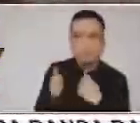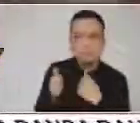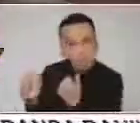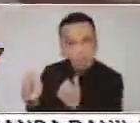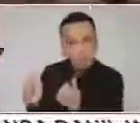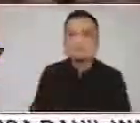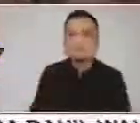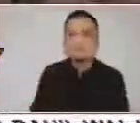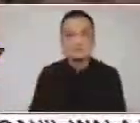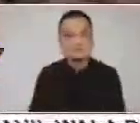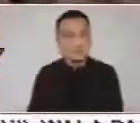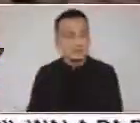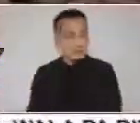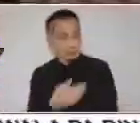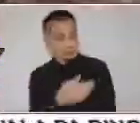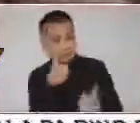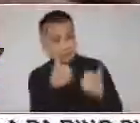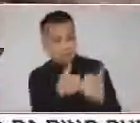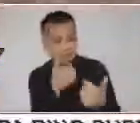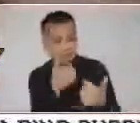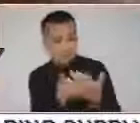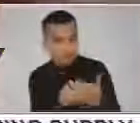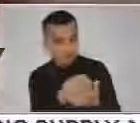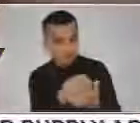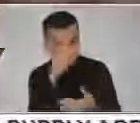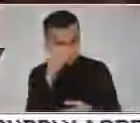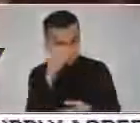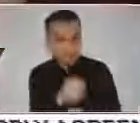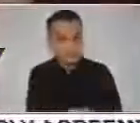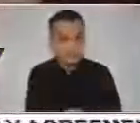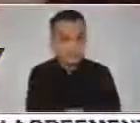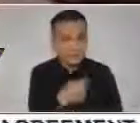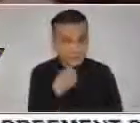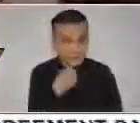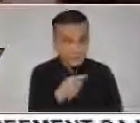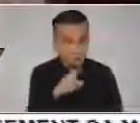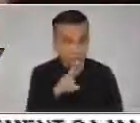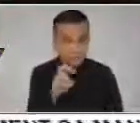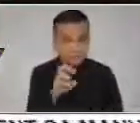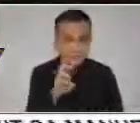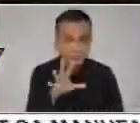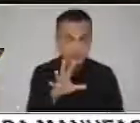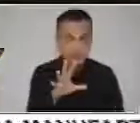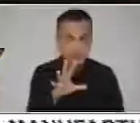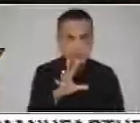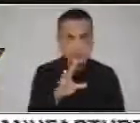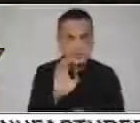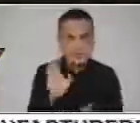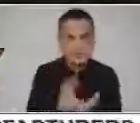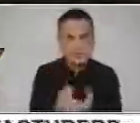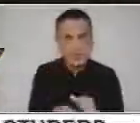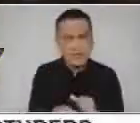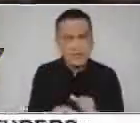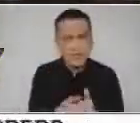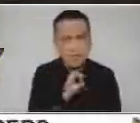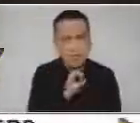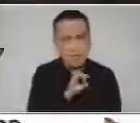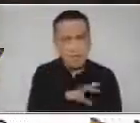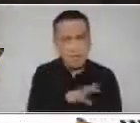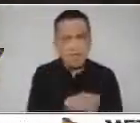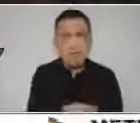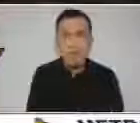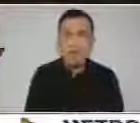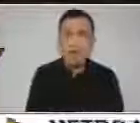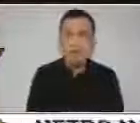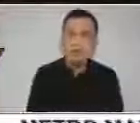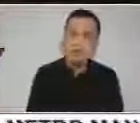ng drumsticks at ng wings, pati ng mga breast, yan po ay 180 pesos ang